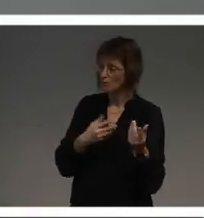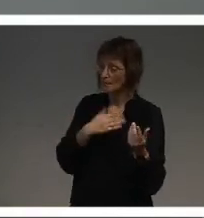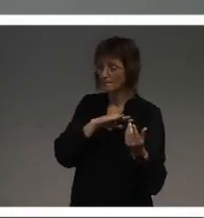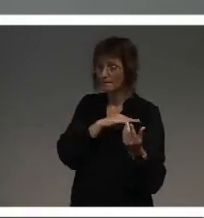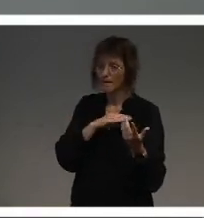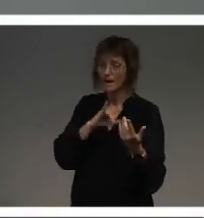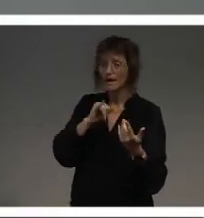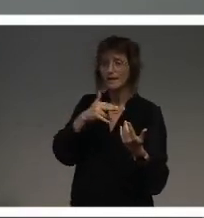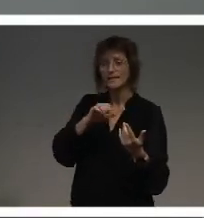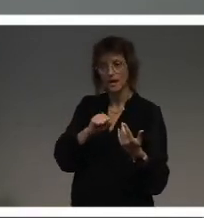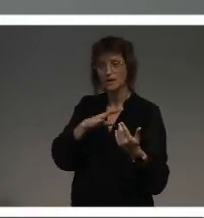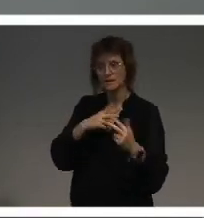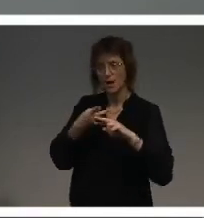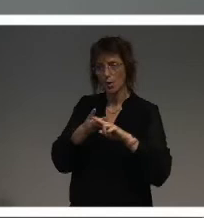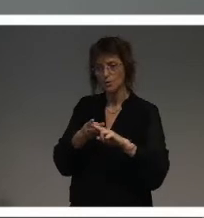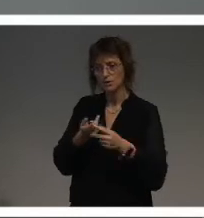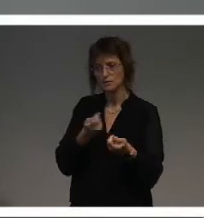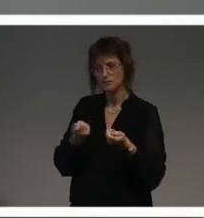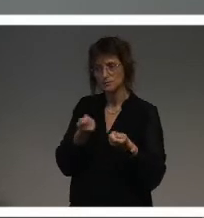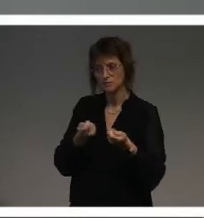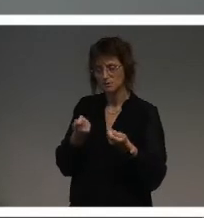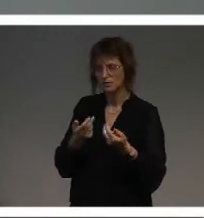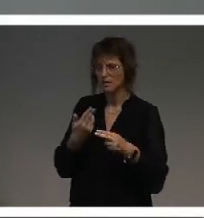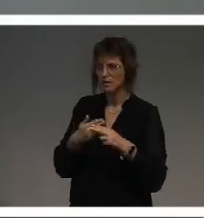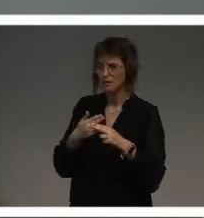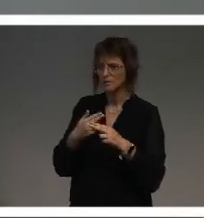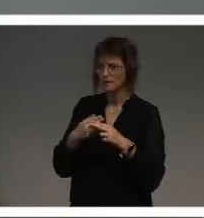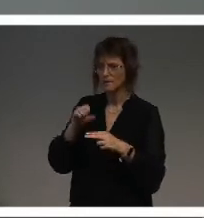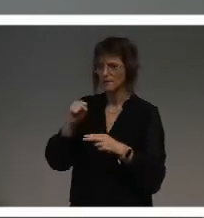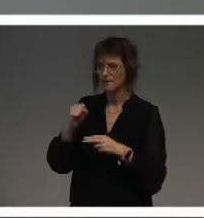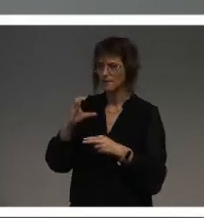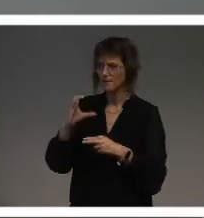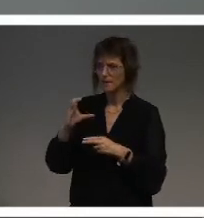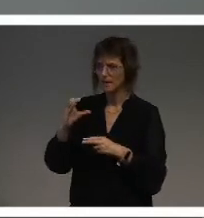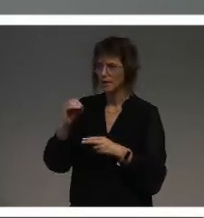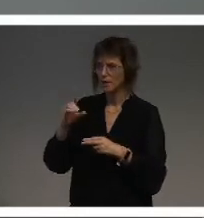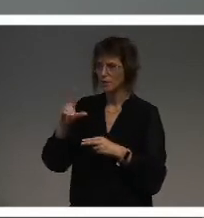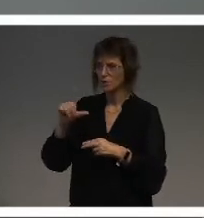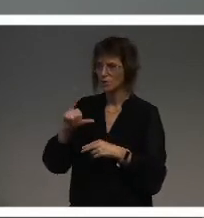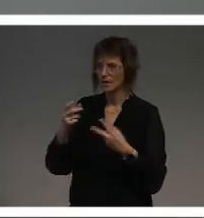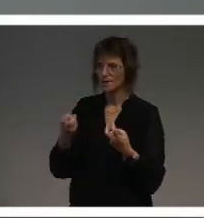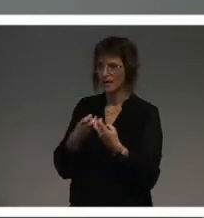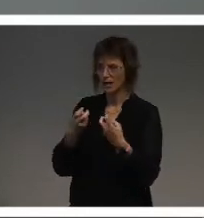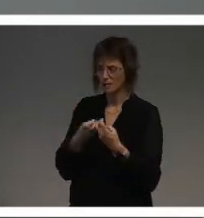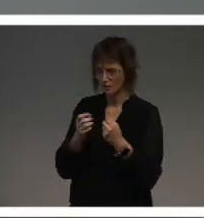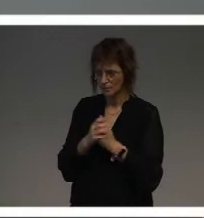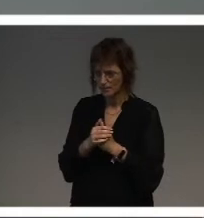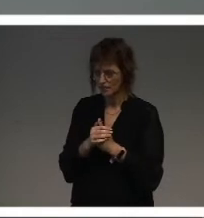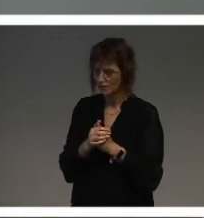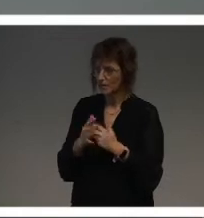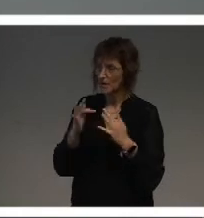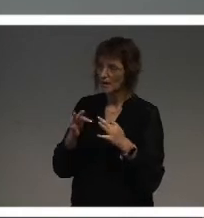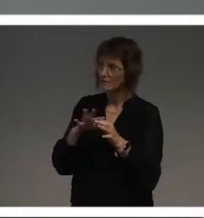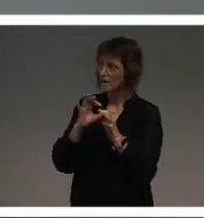que l'INRS gère, comme Colchic ou Scola. Vous pouvez trouver d'ailleurs le résultat de ces